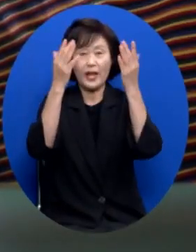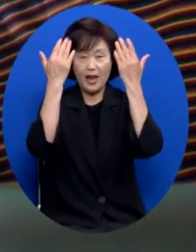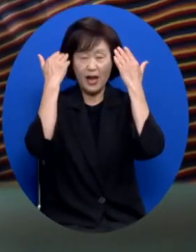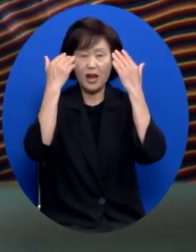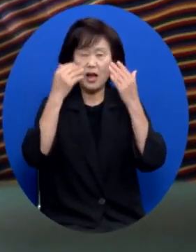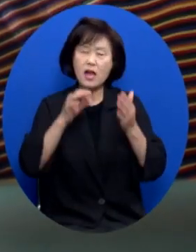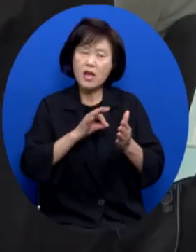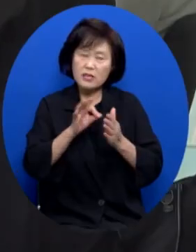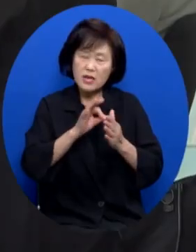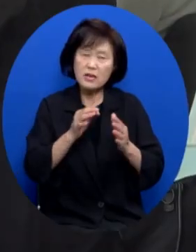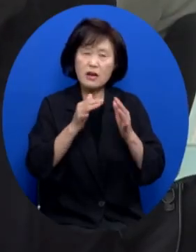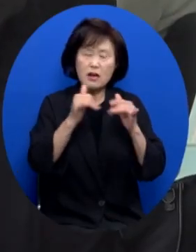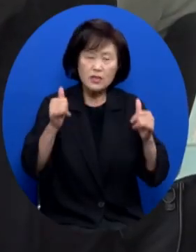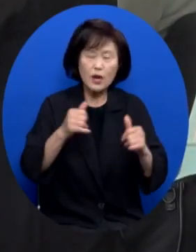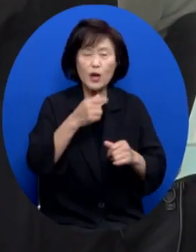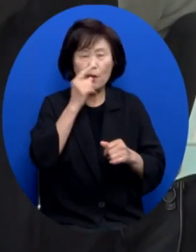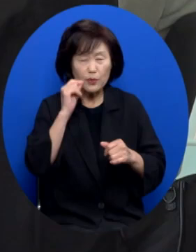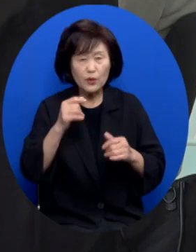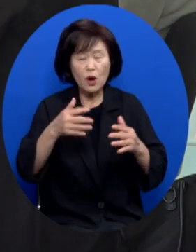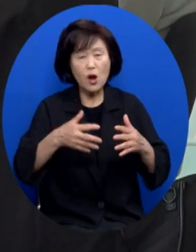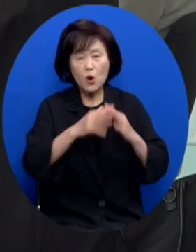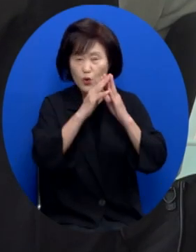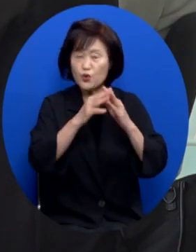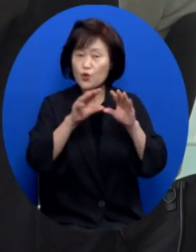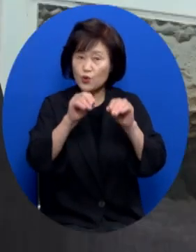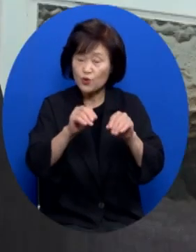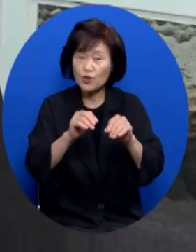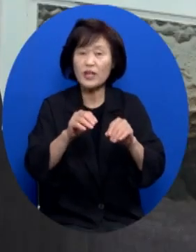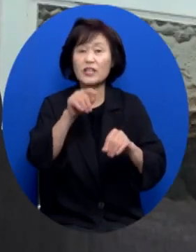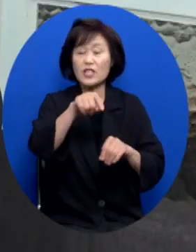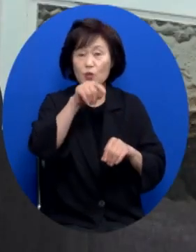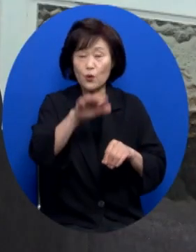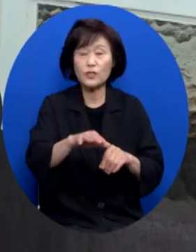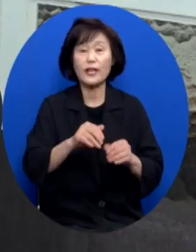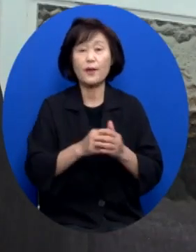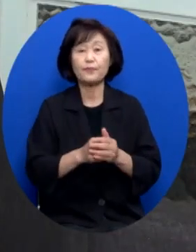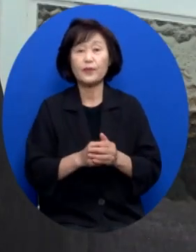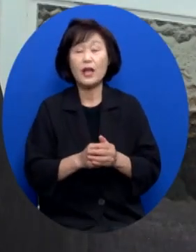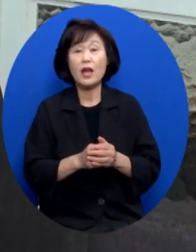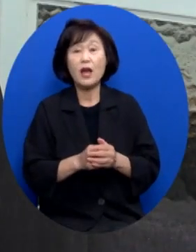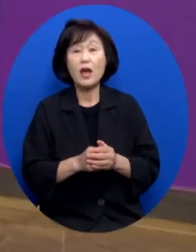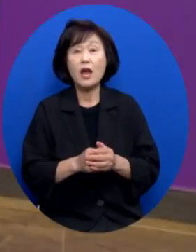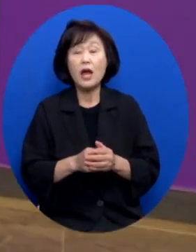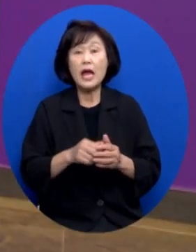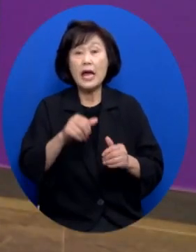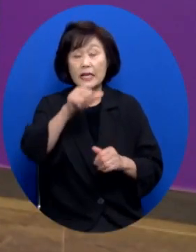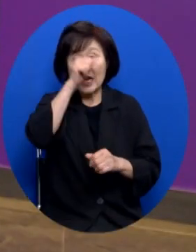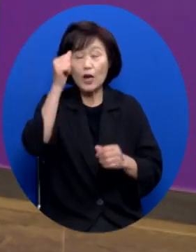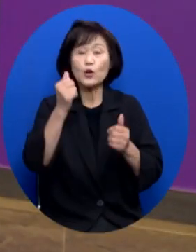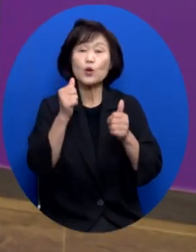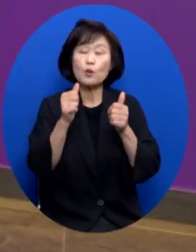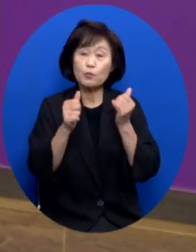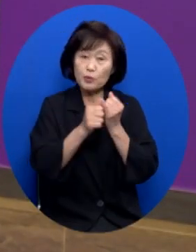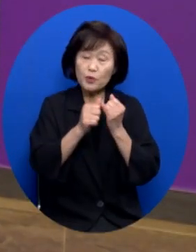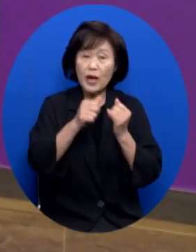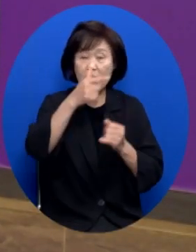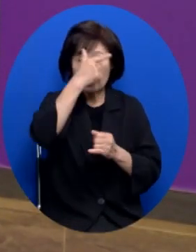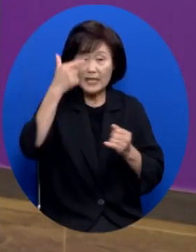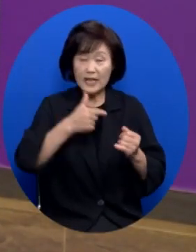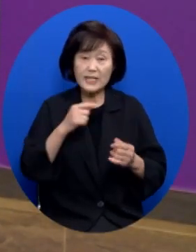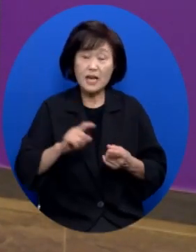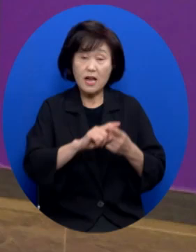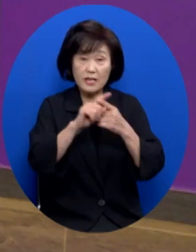재정난과 인력난으로 건축이 중단된 UAUT를 위해 한일중앙교회 유재덕, 김영숙 장로 부부가 탄자니아